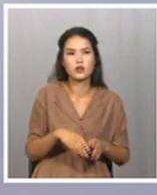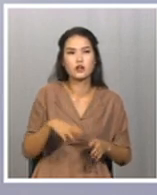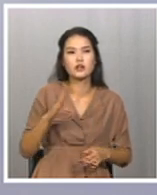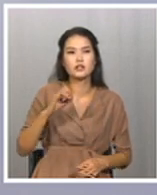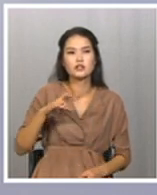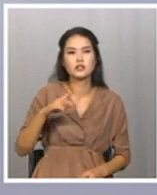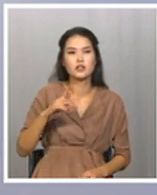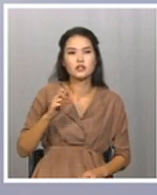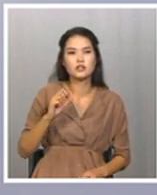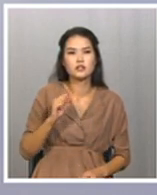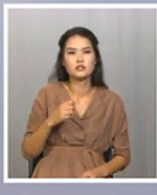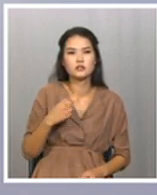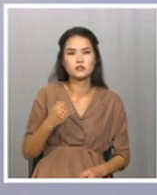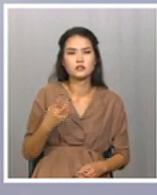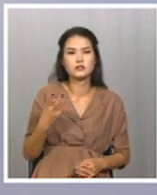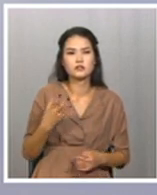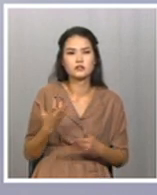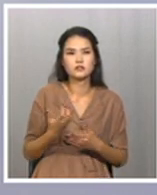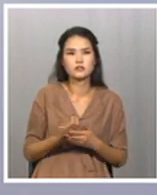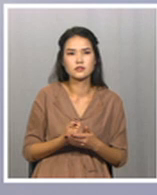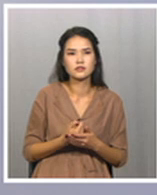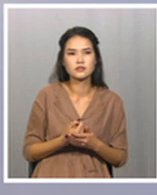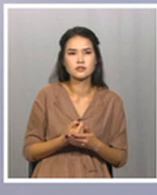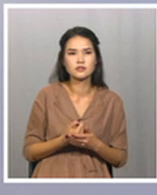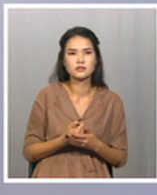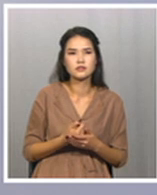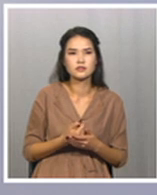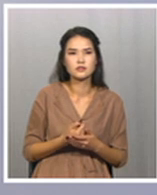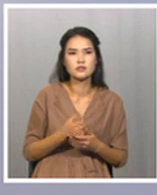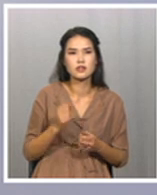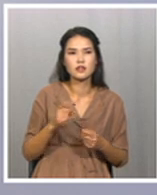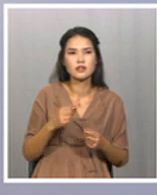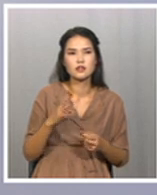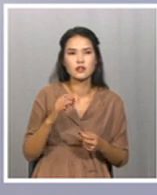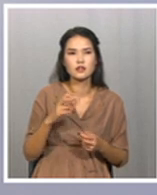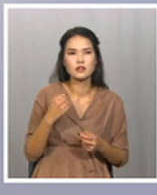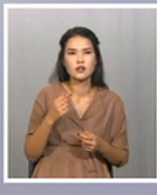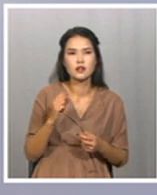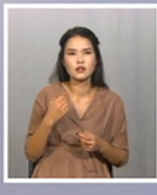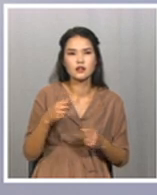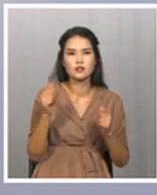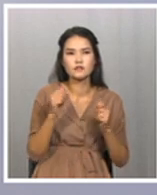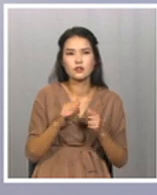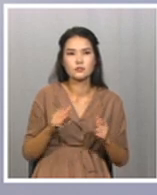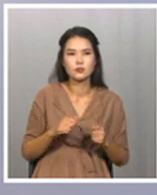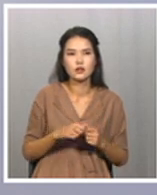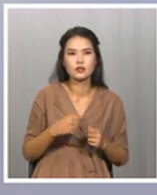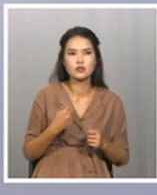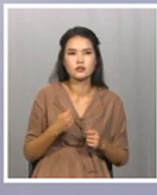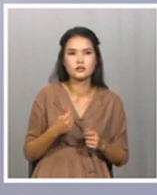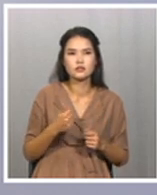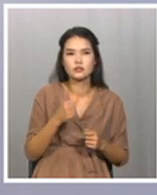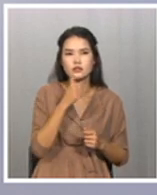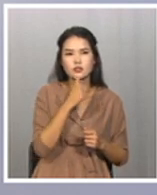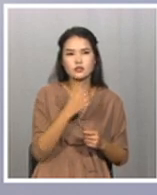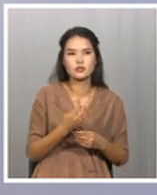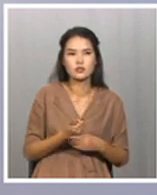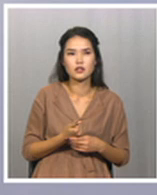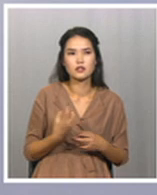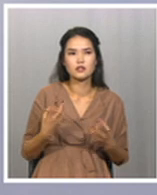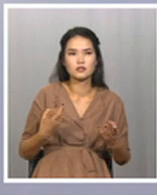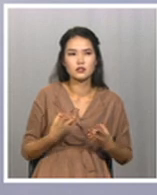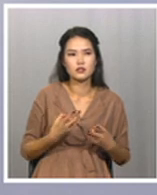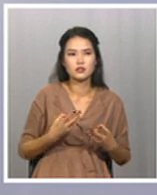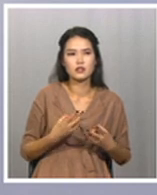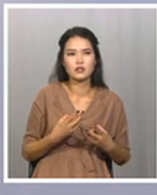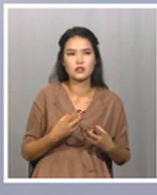кез келген тригонометриялық функциялардың таңбалары оң болып шығады. Тангенс альфаны сұрап жатыр. Тангенс альфа да оң таңбамен шығу керек. Синус альфа